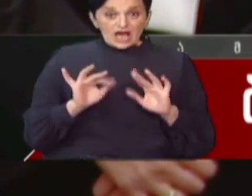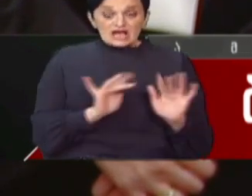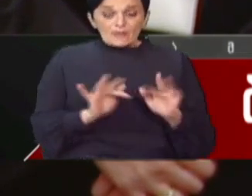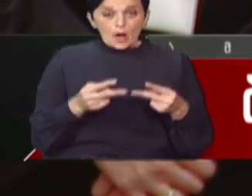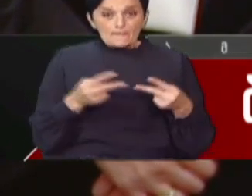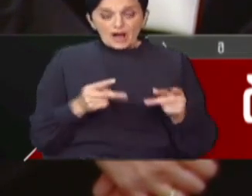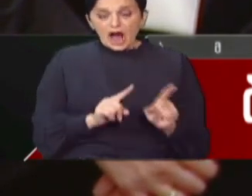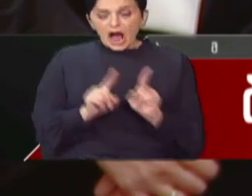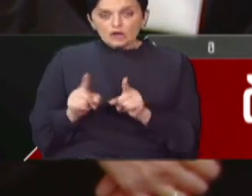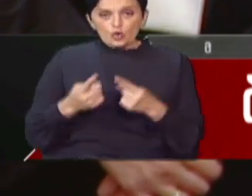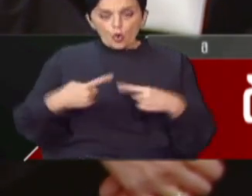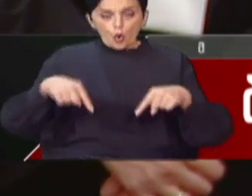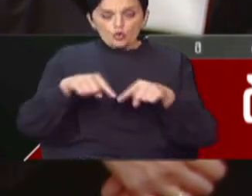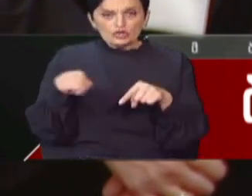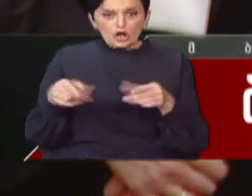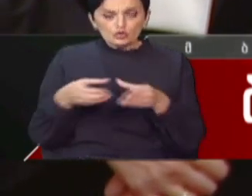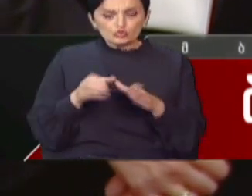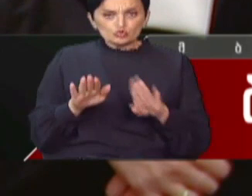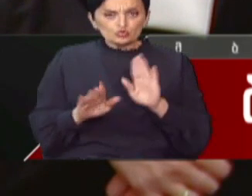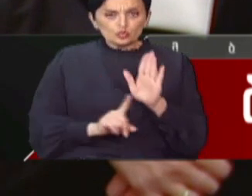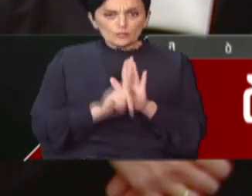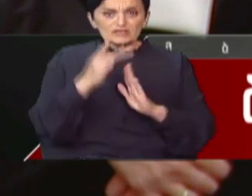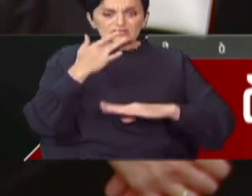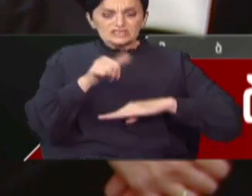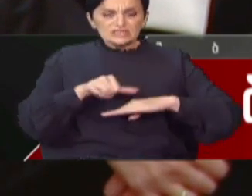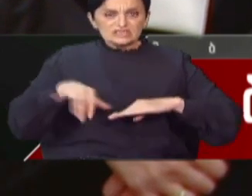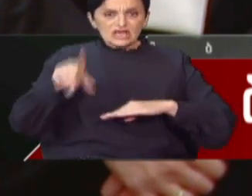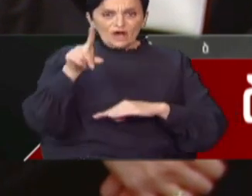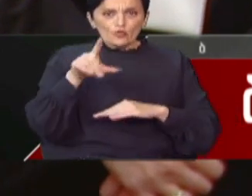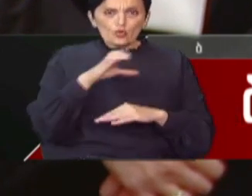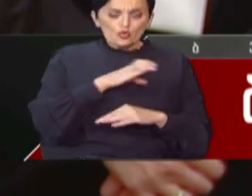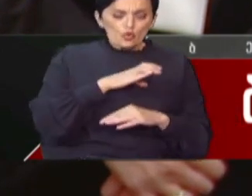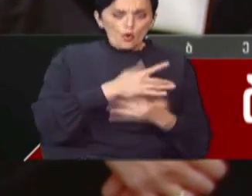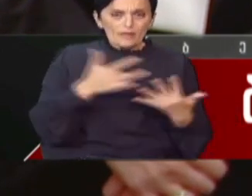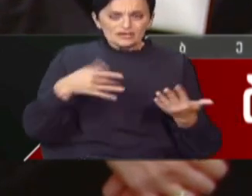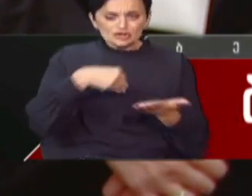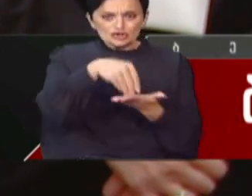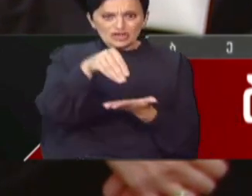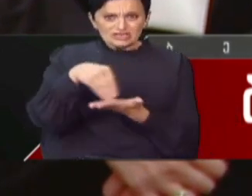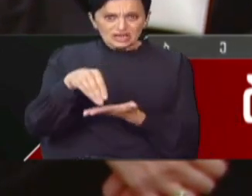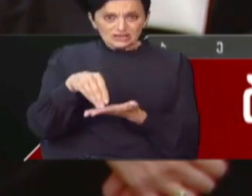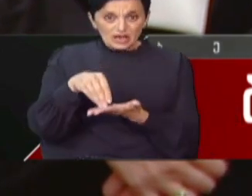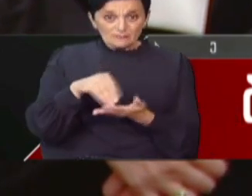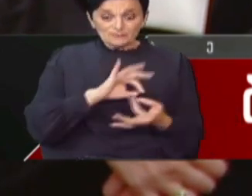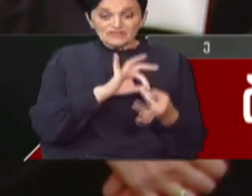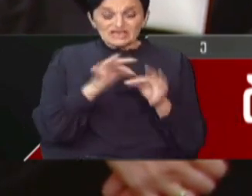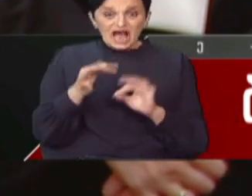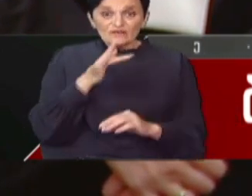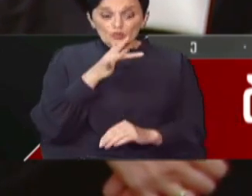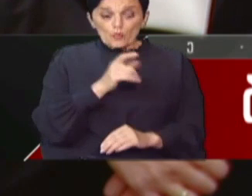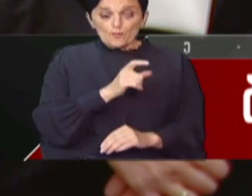პარალელურად ორგანიზებულმა ჯგუფმა დაიწყო საზღვარგარეთ უძრავ მოძრავი ქონების შეძენა. გარკვეული